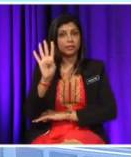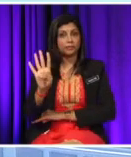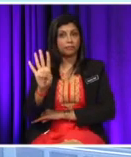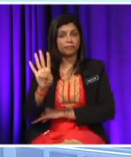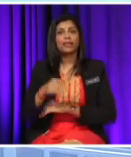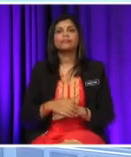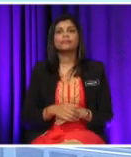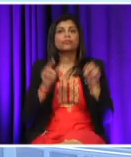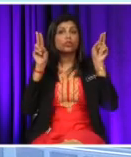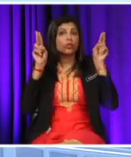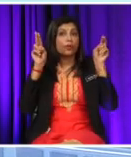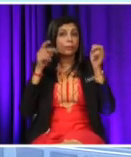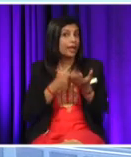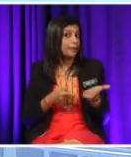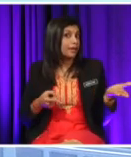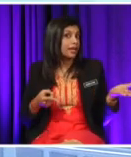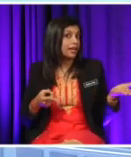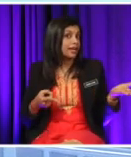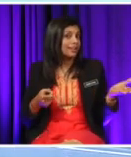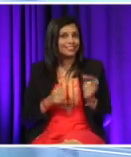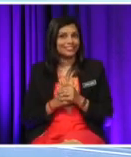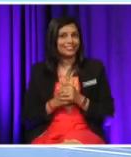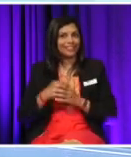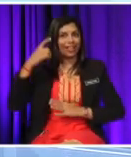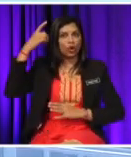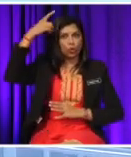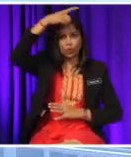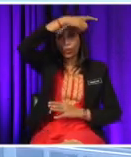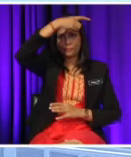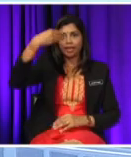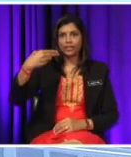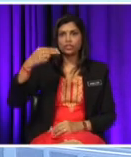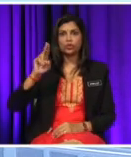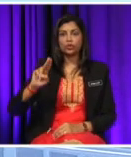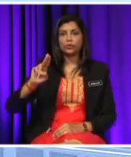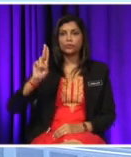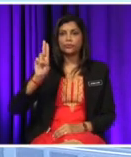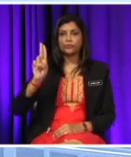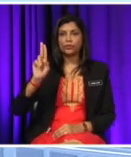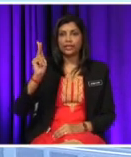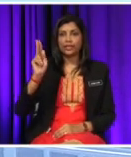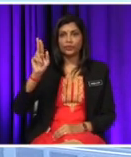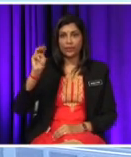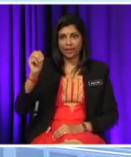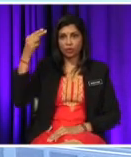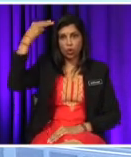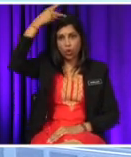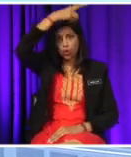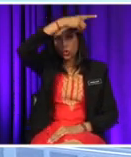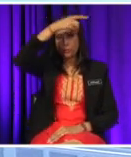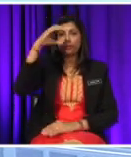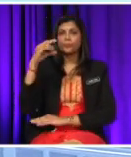sangat-sangat menarik yaitu hukum choose dan kita bersama dengan Cikgu